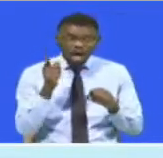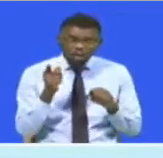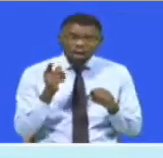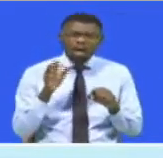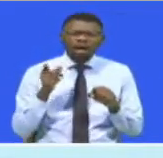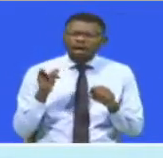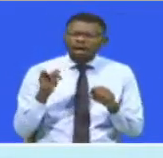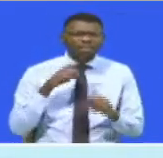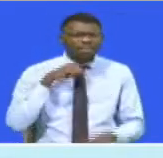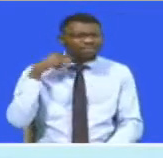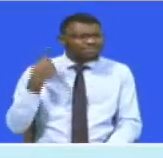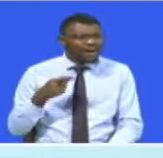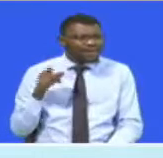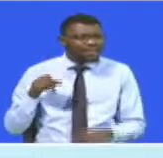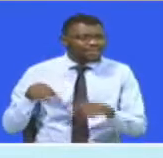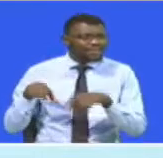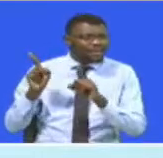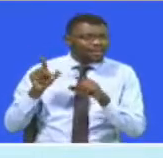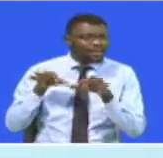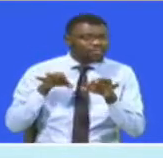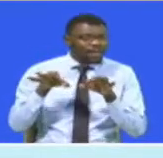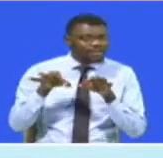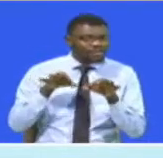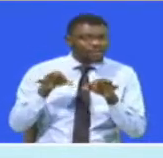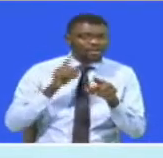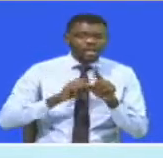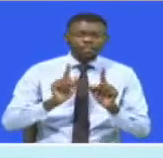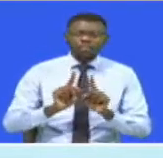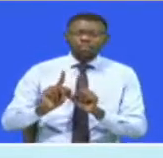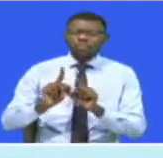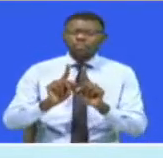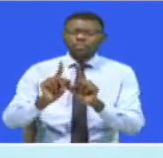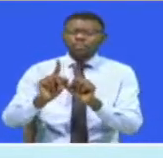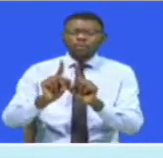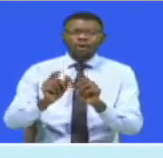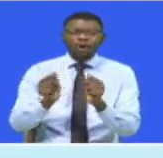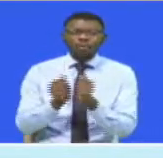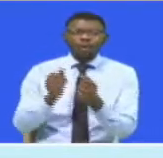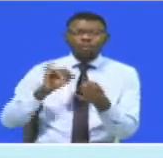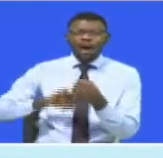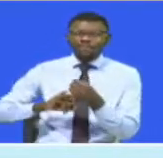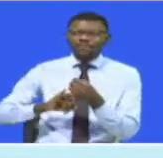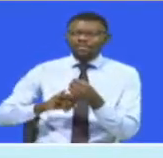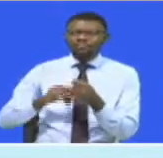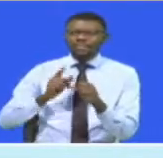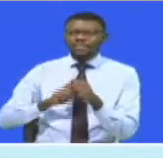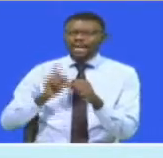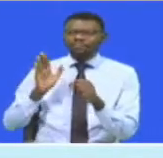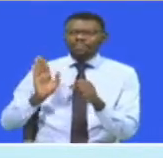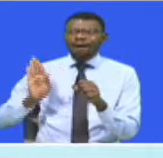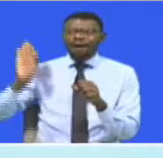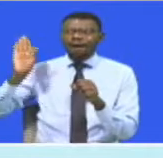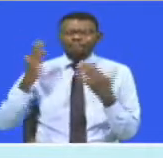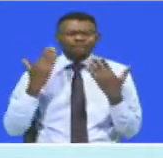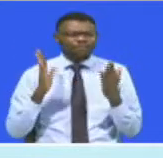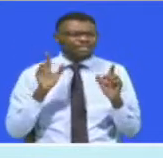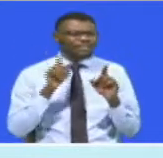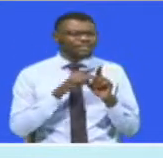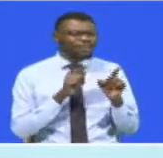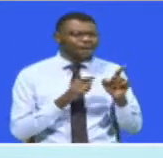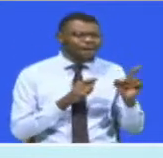vituko akifafanua jinsi alivyotembea na mkewe Bi Rachel Ruto tangu alipoapishwa, huku Mike Sonko